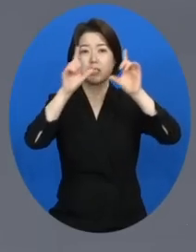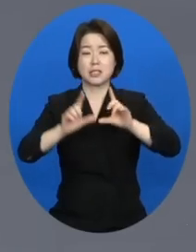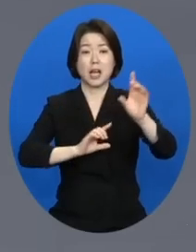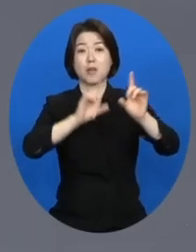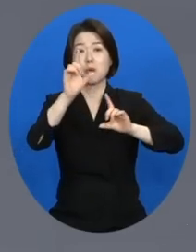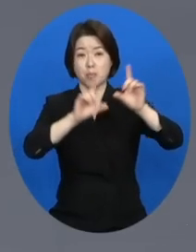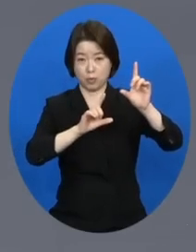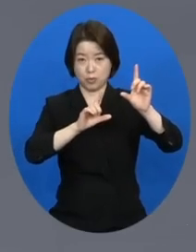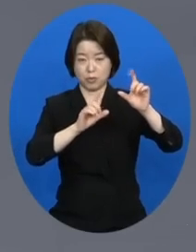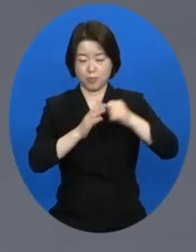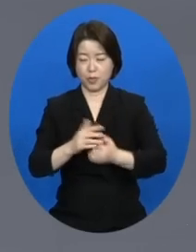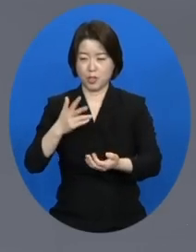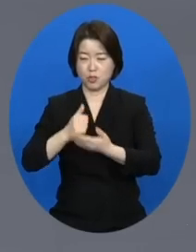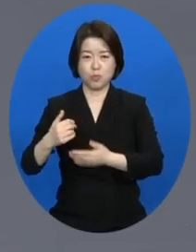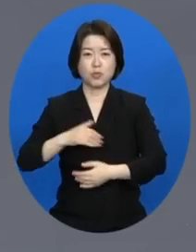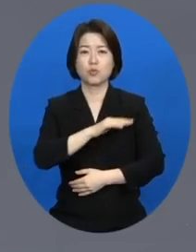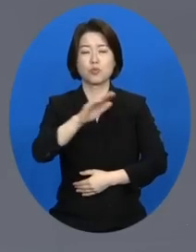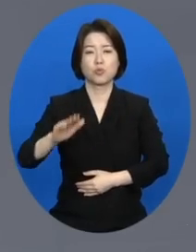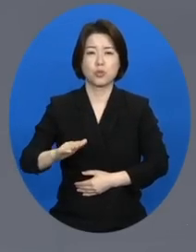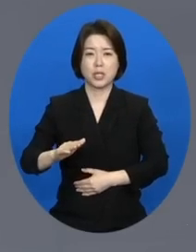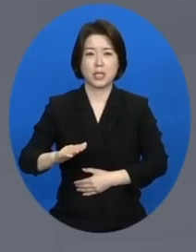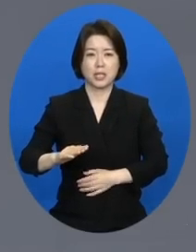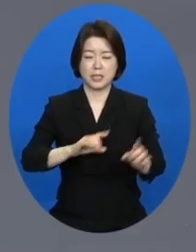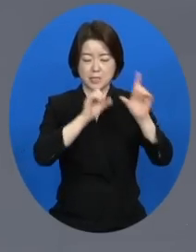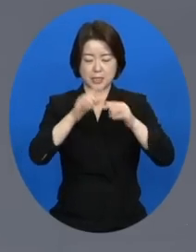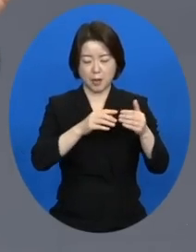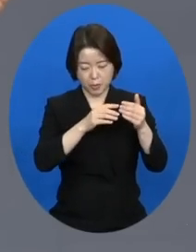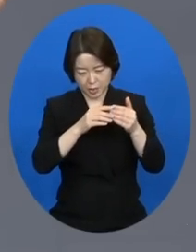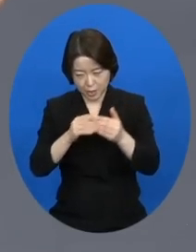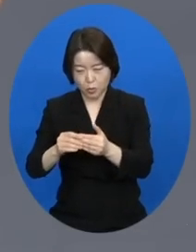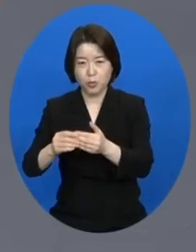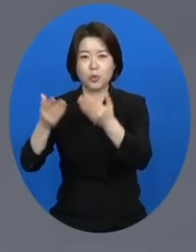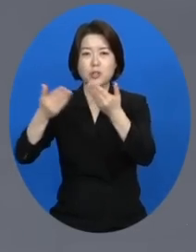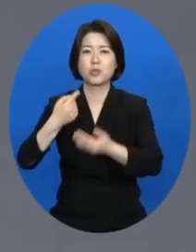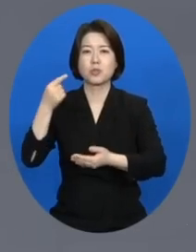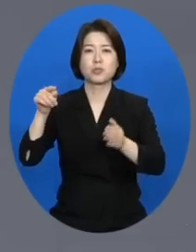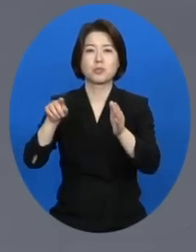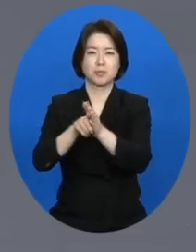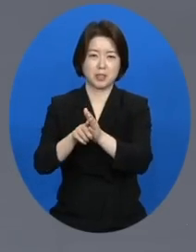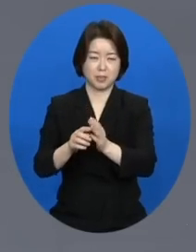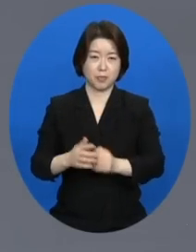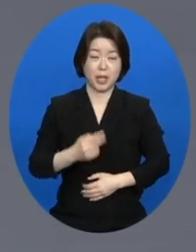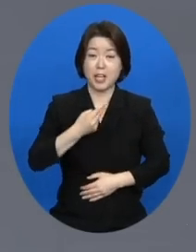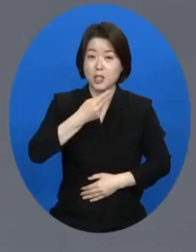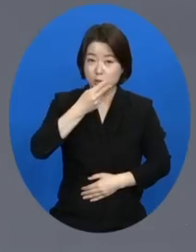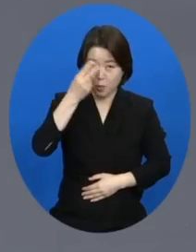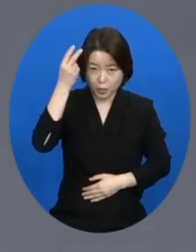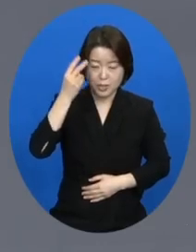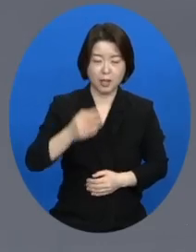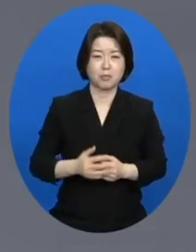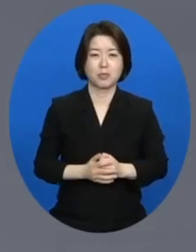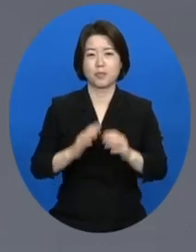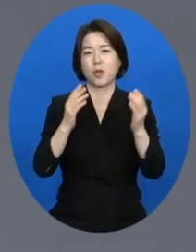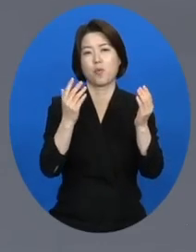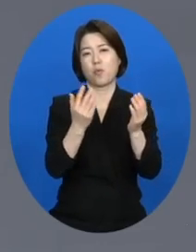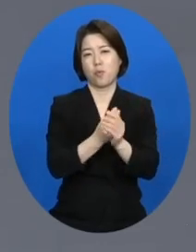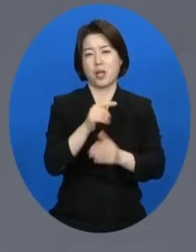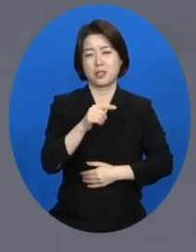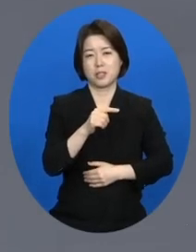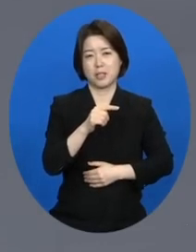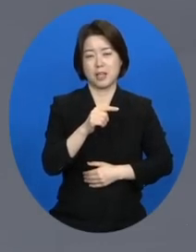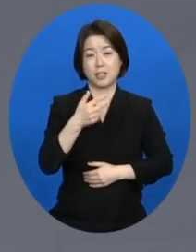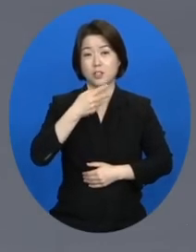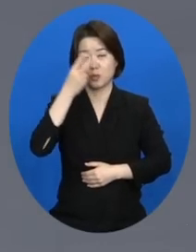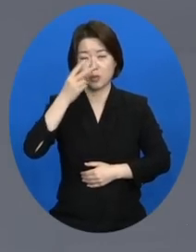모습으로 주님은 저 여러분들을 인도하시리라 믿습니다. 요셉은 완전한